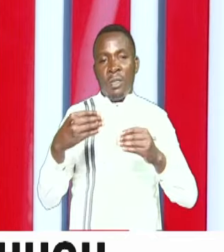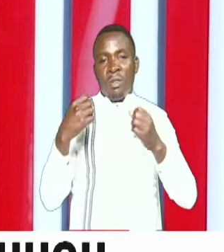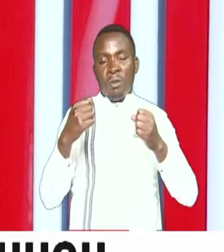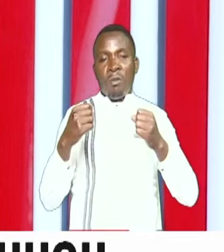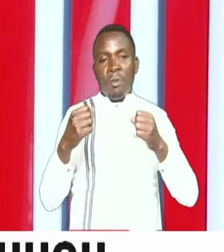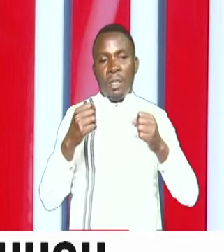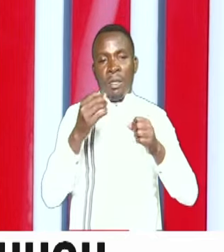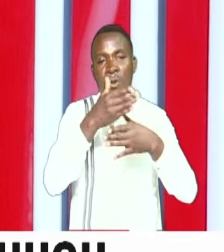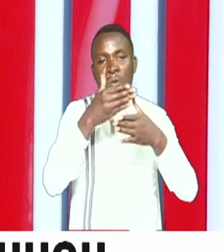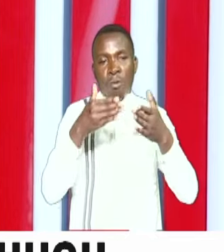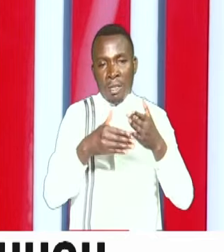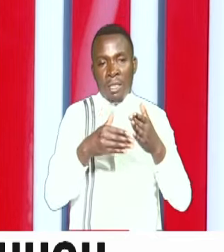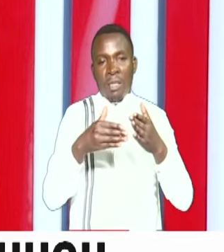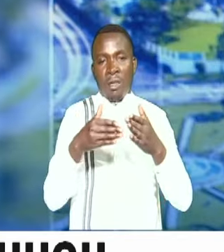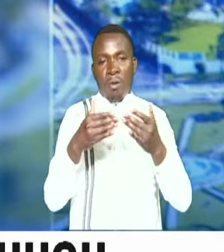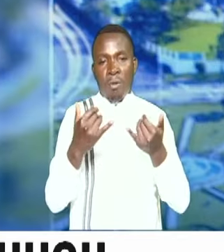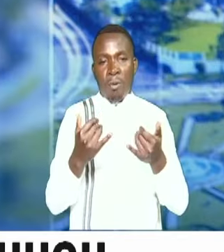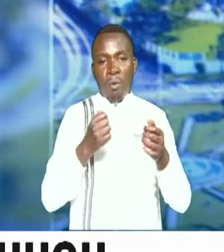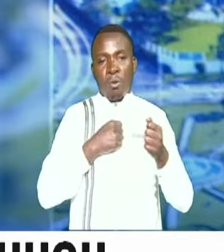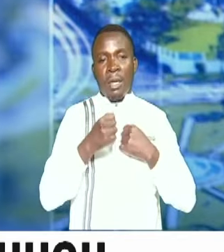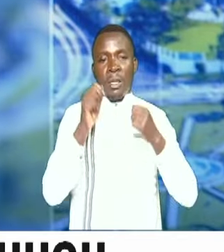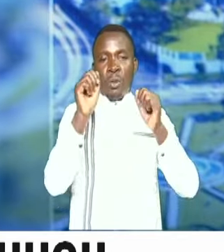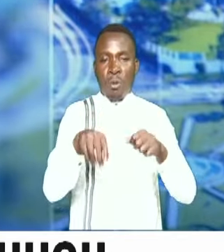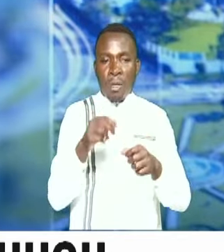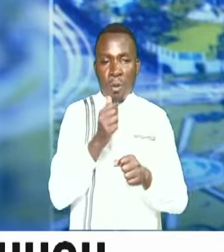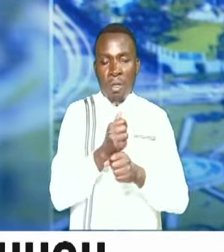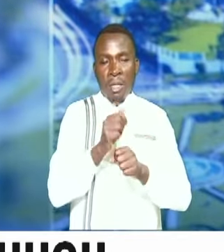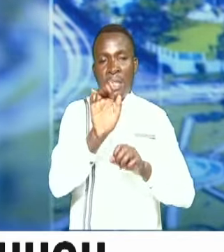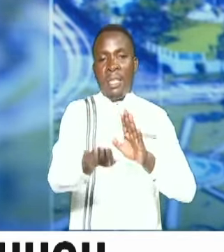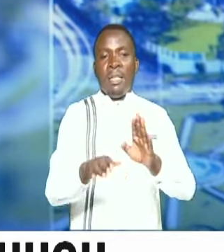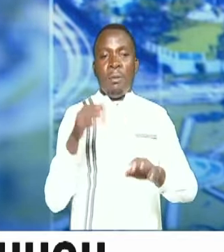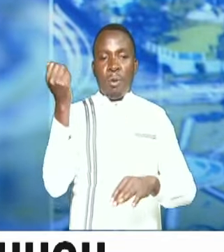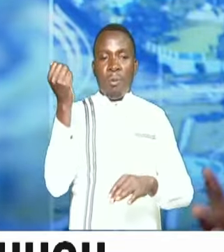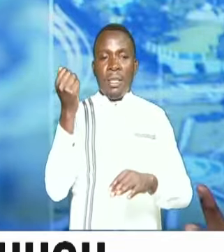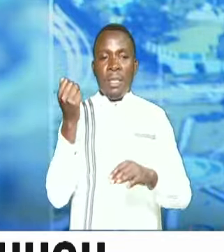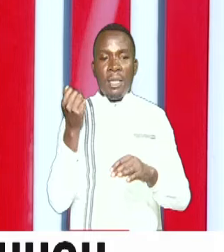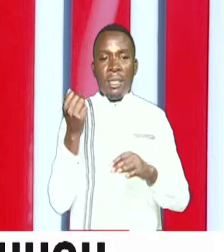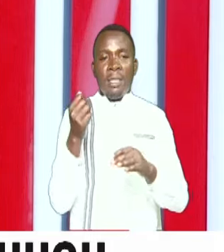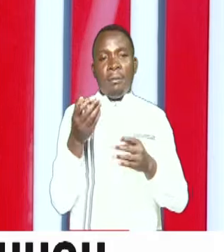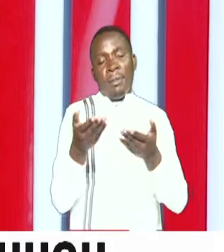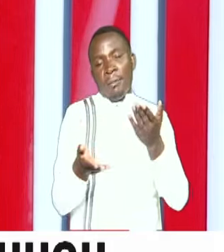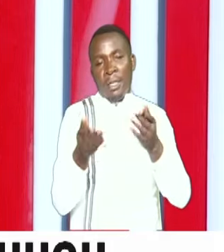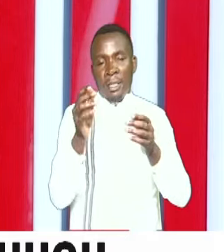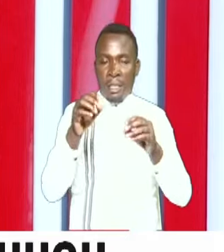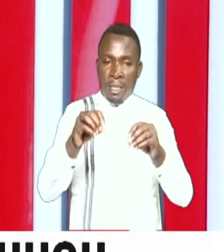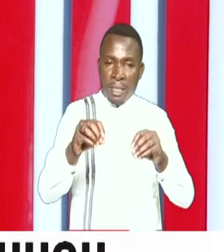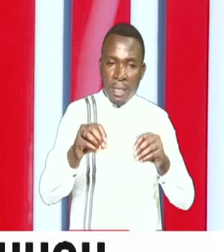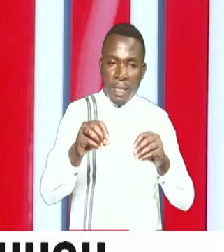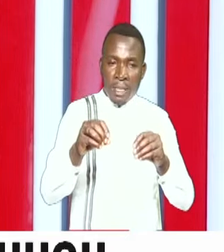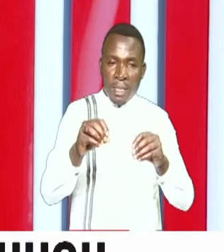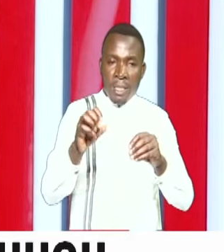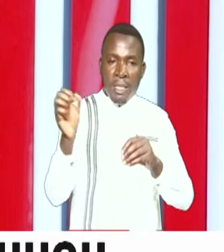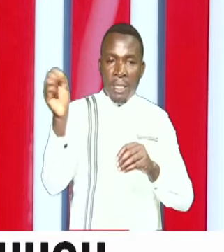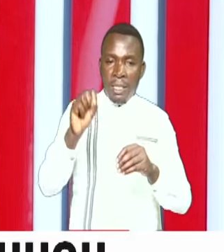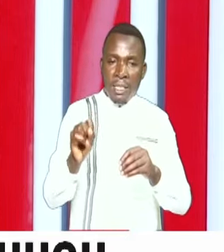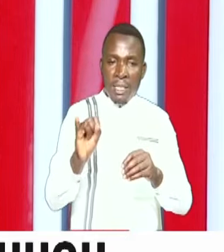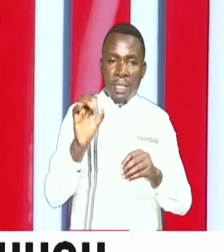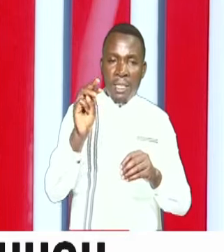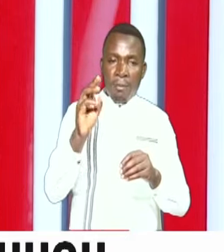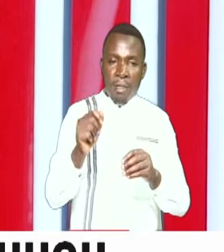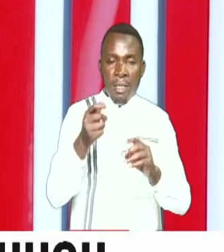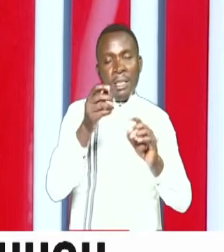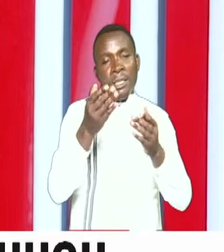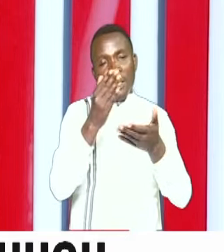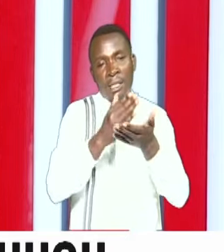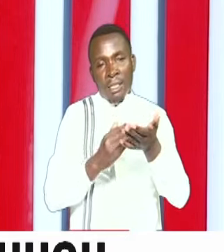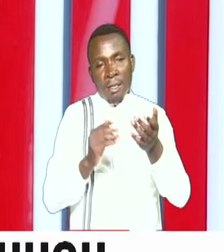yose dukeneye mu gihugu. Nibyo, ni intambwe ikomeye cyane. Nta sima igitumizwa hanze? Iratumizwa, kuko u Rwanda ni igihugu gihahirana n'andi mahanga,